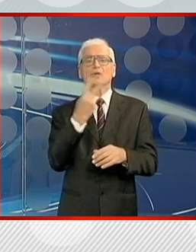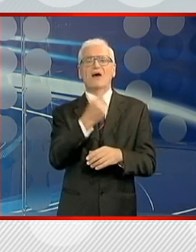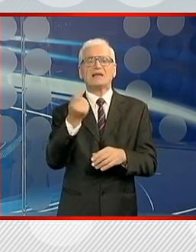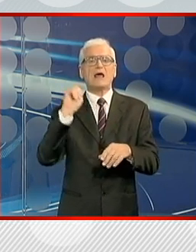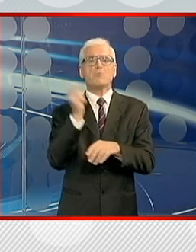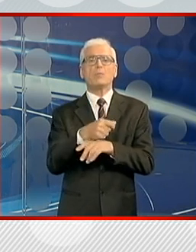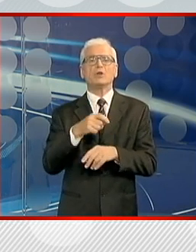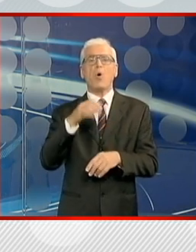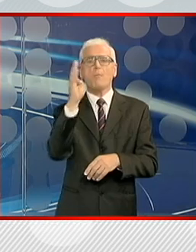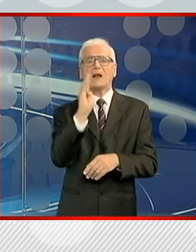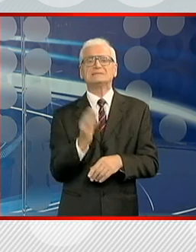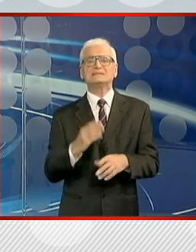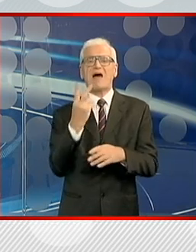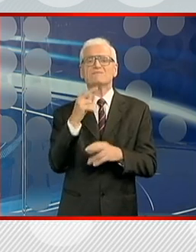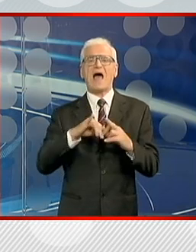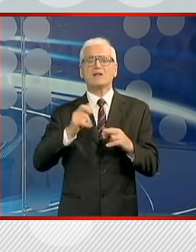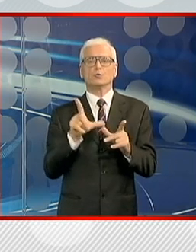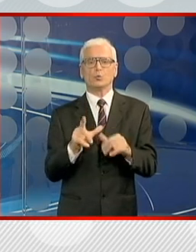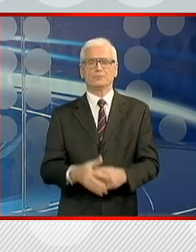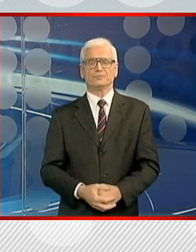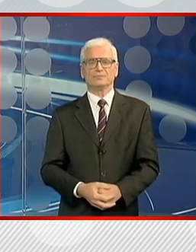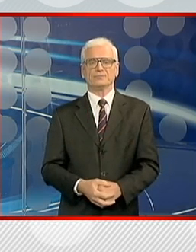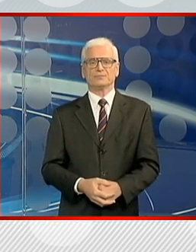pobedio Brazilca Vajdu.